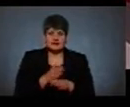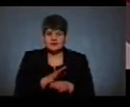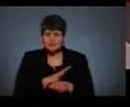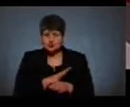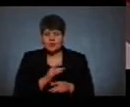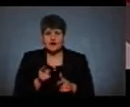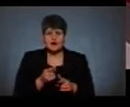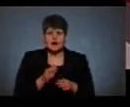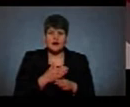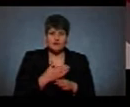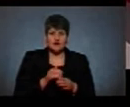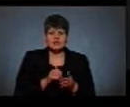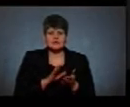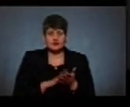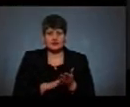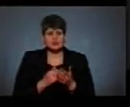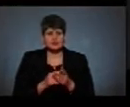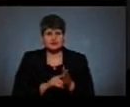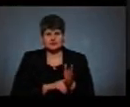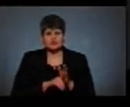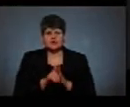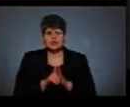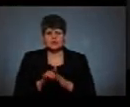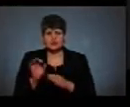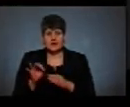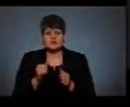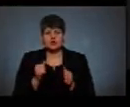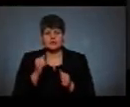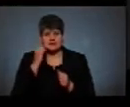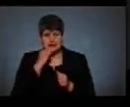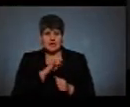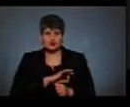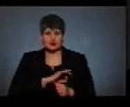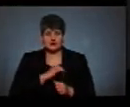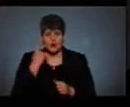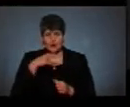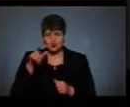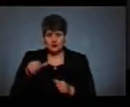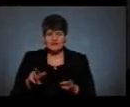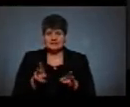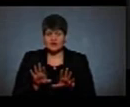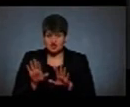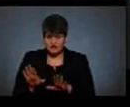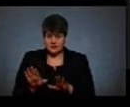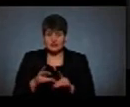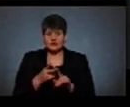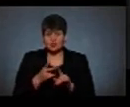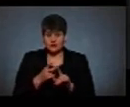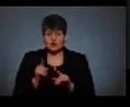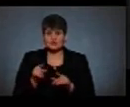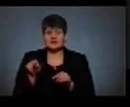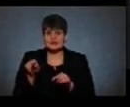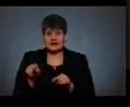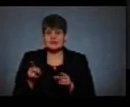щоб це реєструвалося з нуля повністю як нова громада, але щоб стара громада, стара юридична особа залишалася. І друге, щоб за цією старою юридичною особою